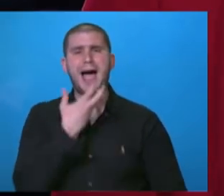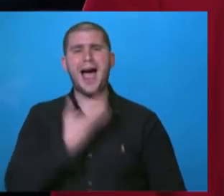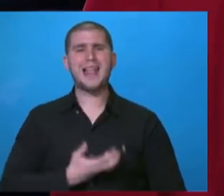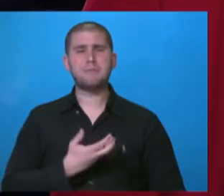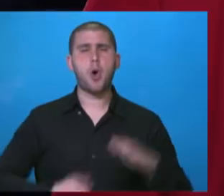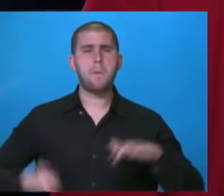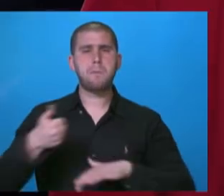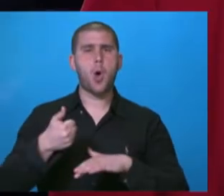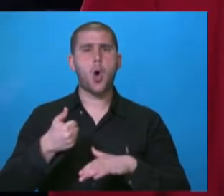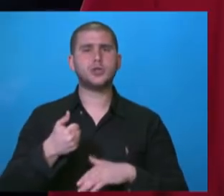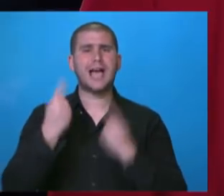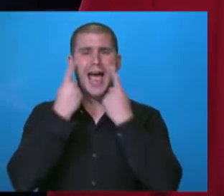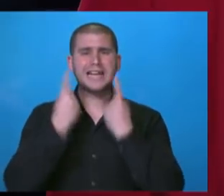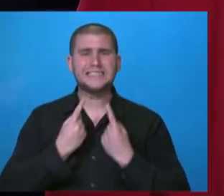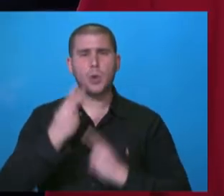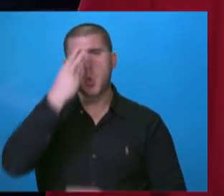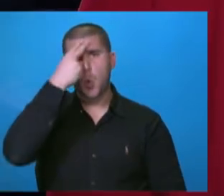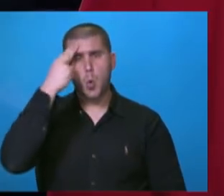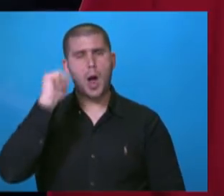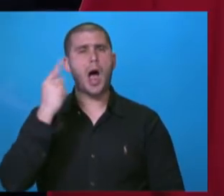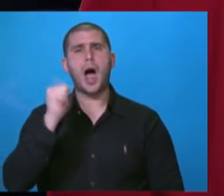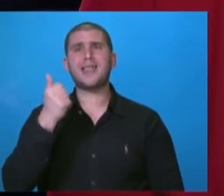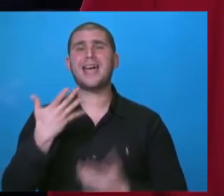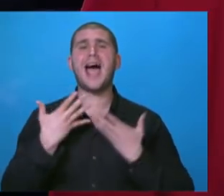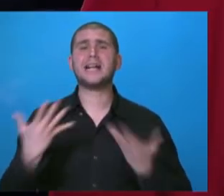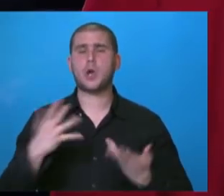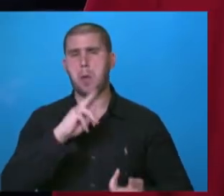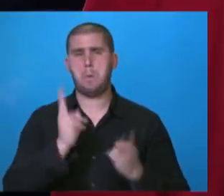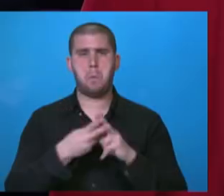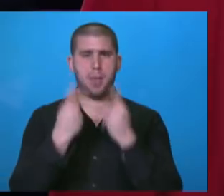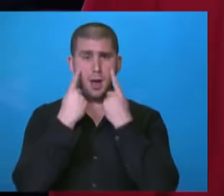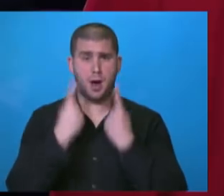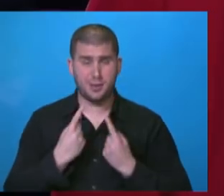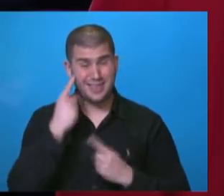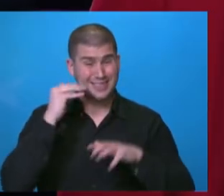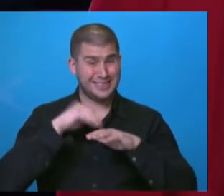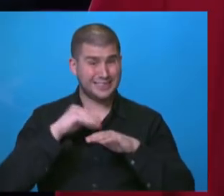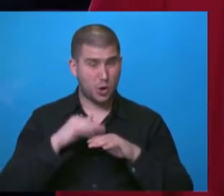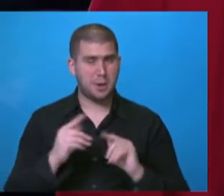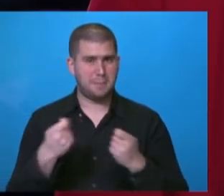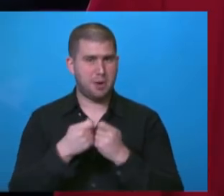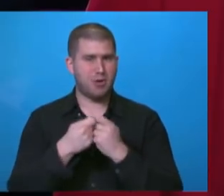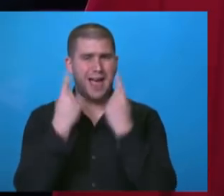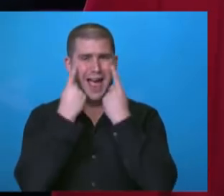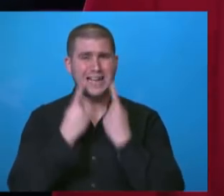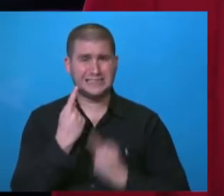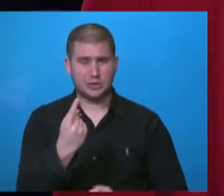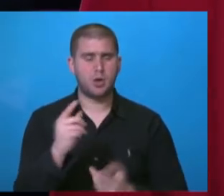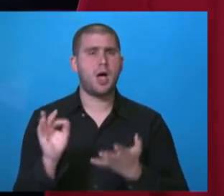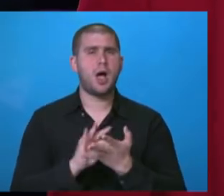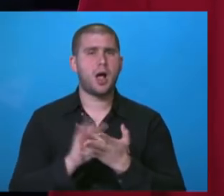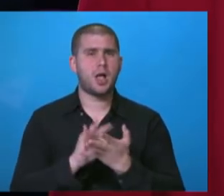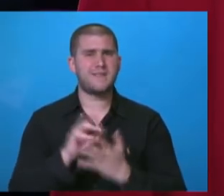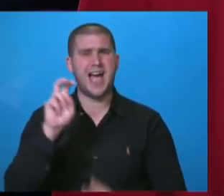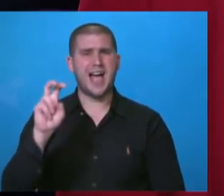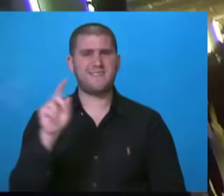חסידות גור, שהיא הרי אחת התנועות החזקות ביותר בעולם החרדי. הנה תזכורת קצרה לגבי החסידות הזאת, מכתבה של עקיבא וייס